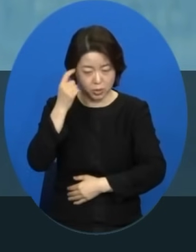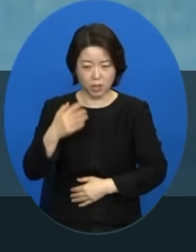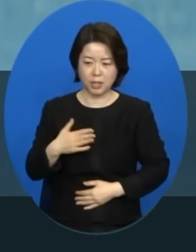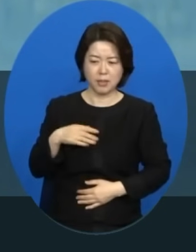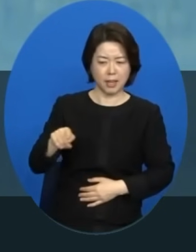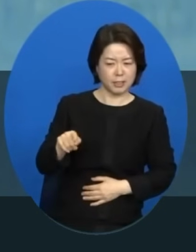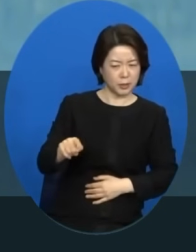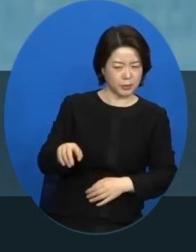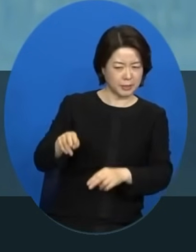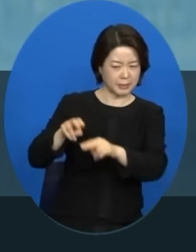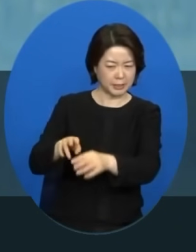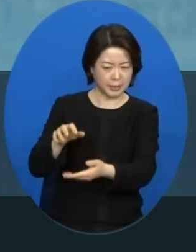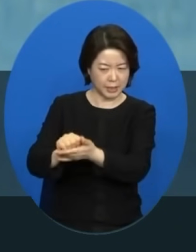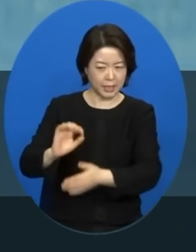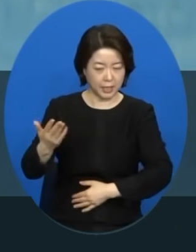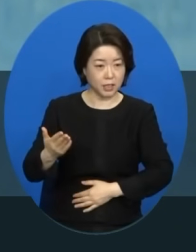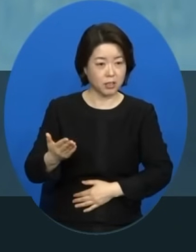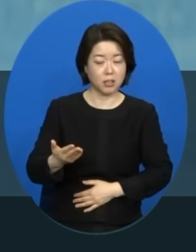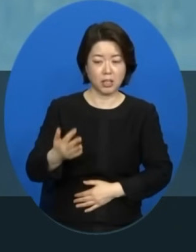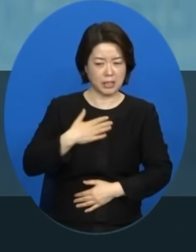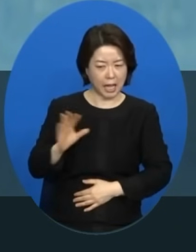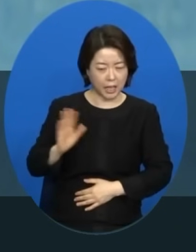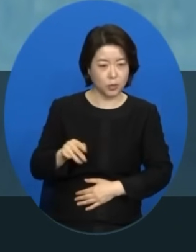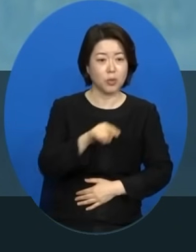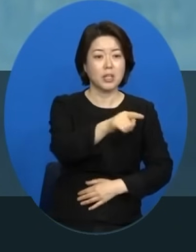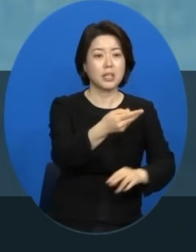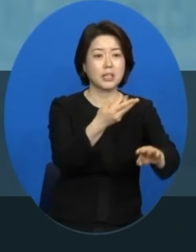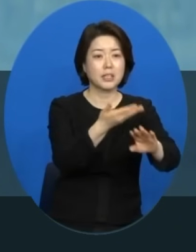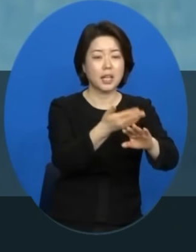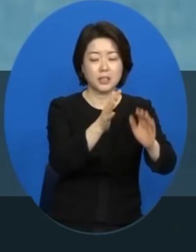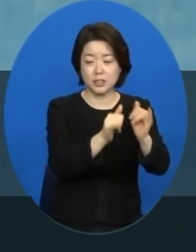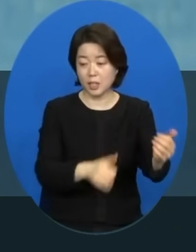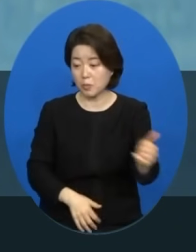위치에 다른 사람이 앉아있네.